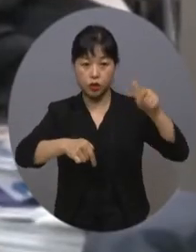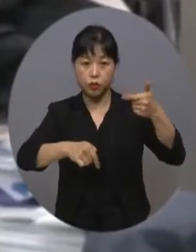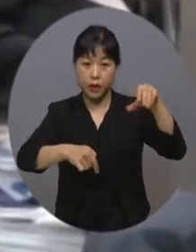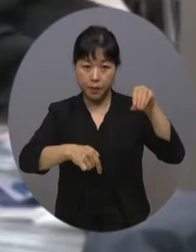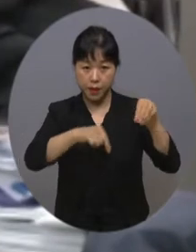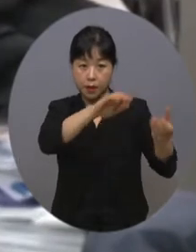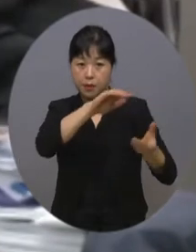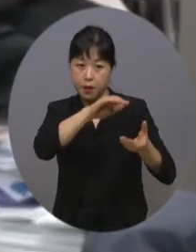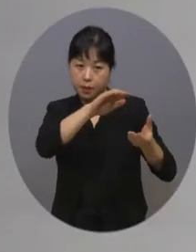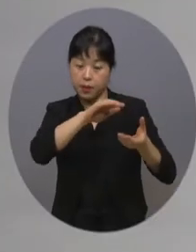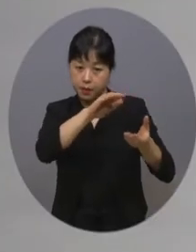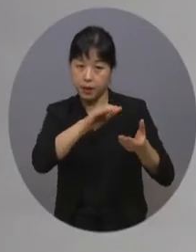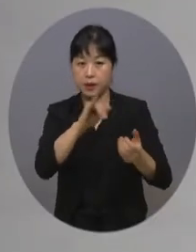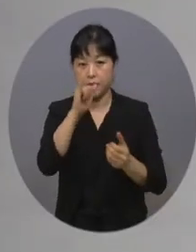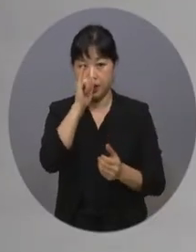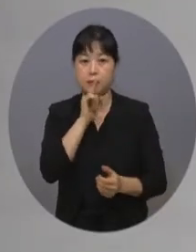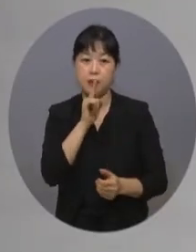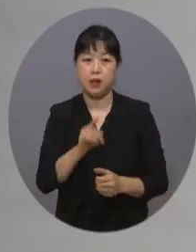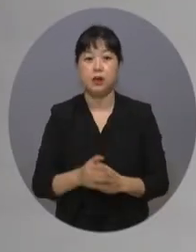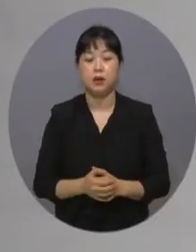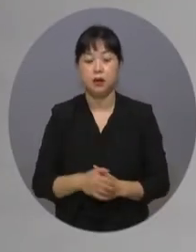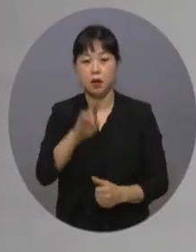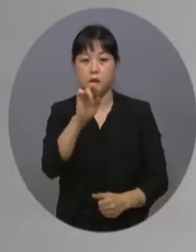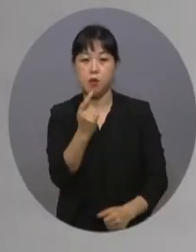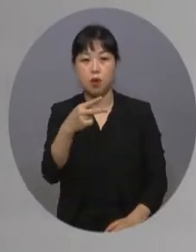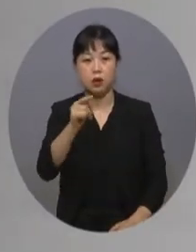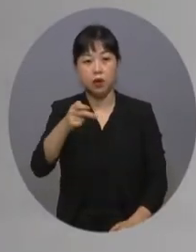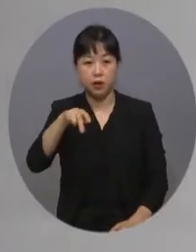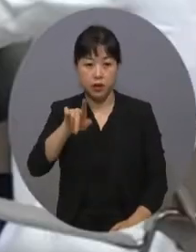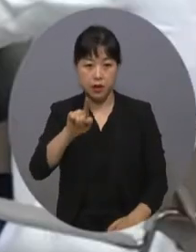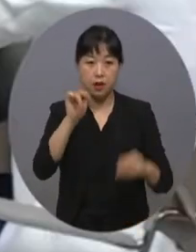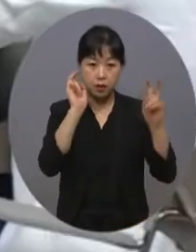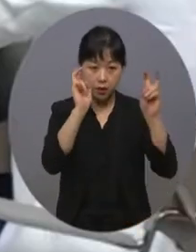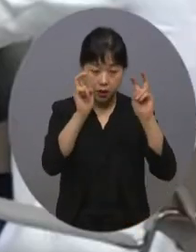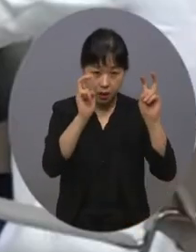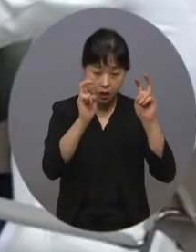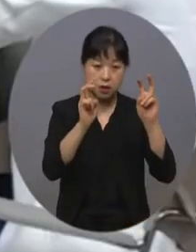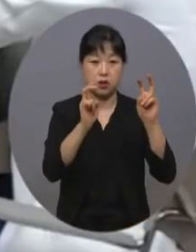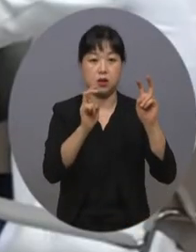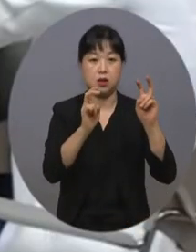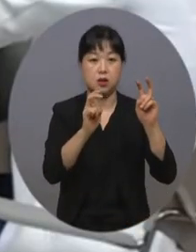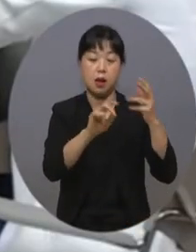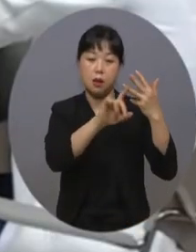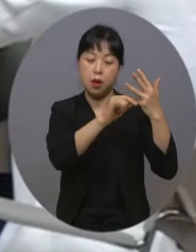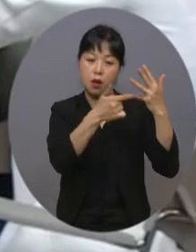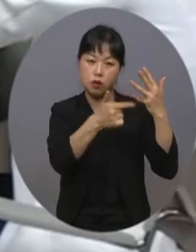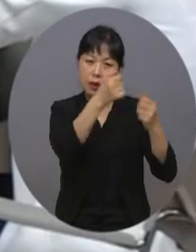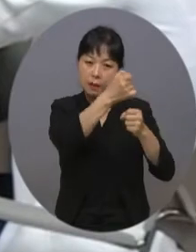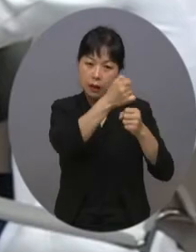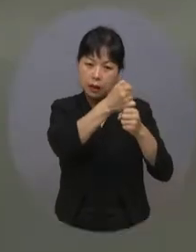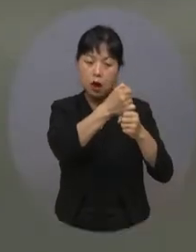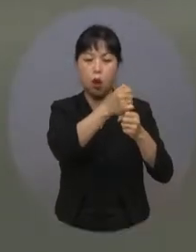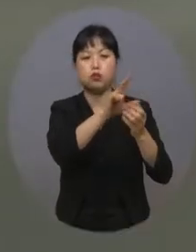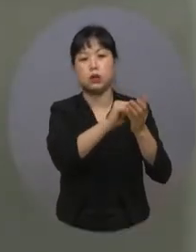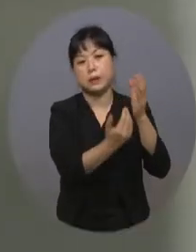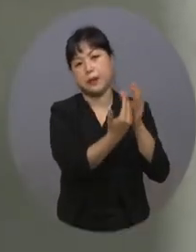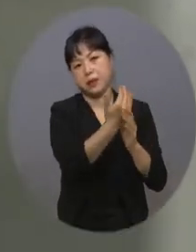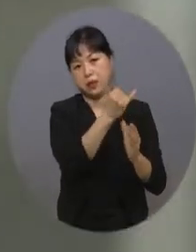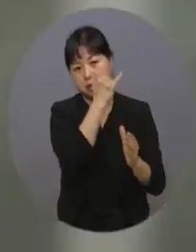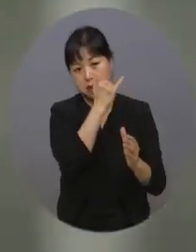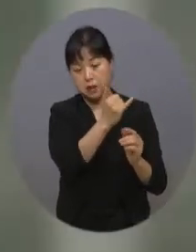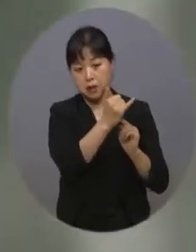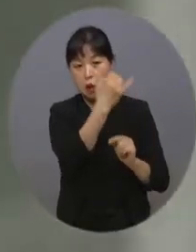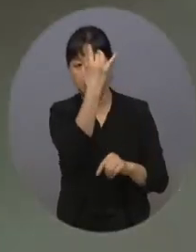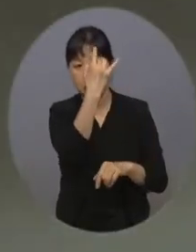전했습니다. 한편 모더나사는 지난 6일 제조 문제로 공급 차질이 발생함에 따라 당초